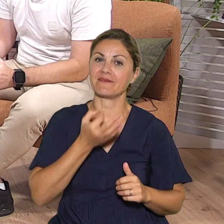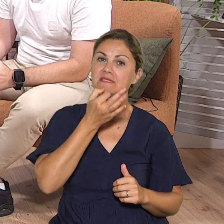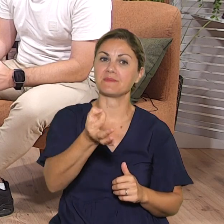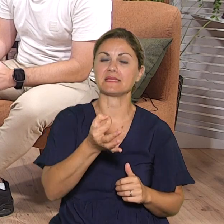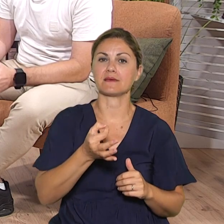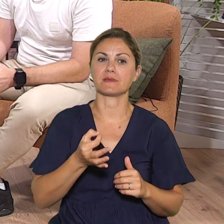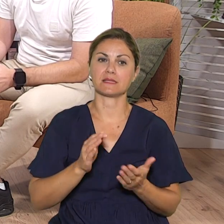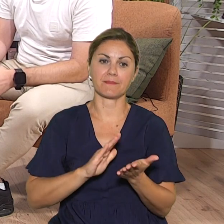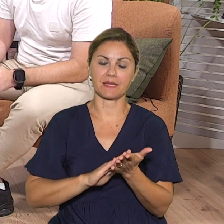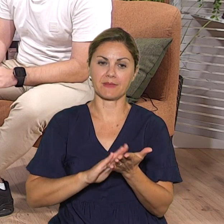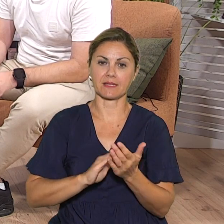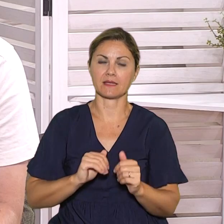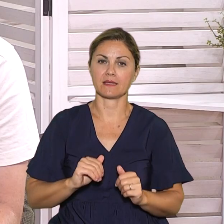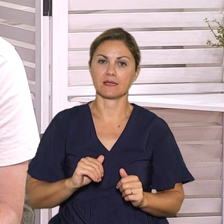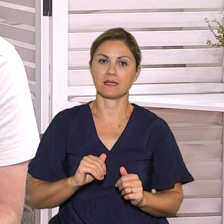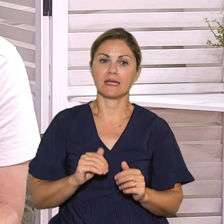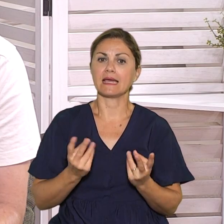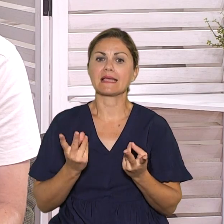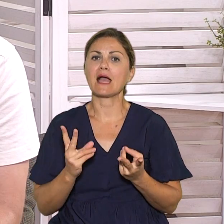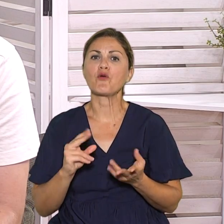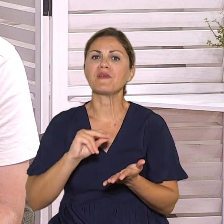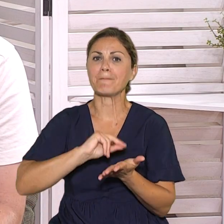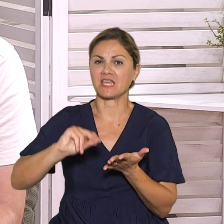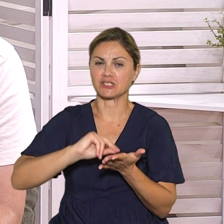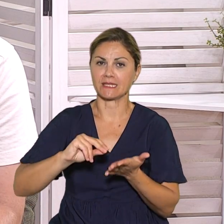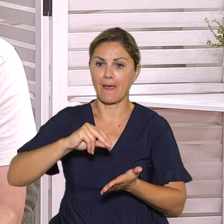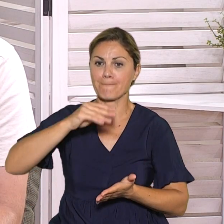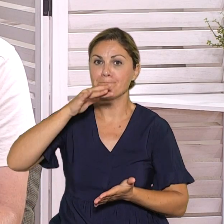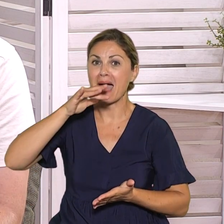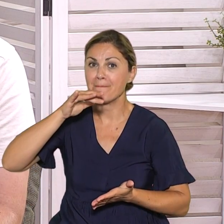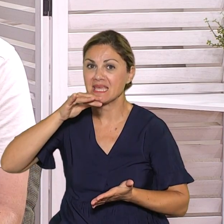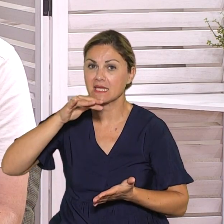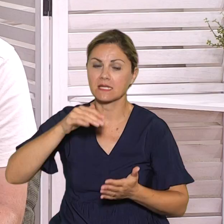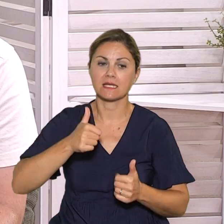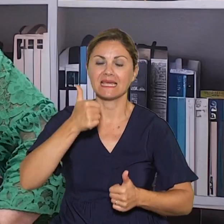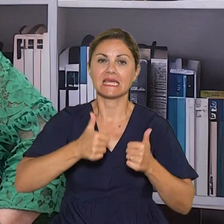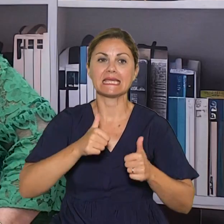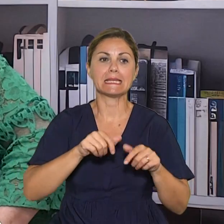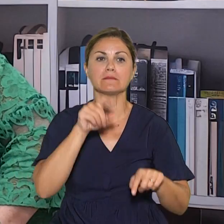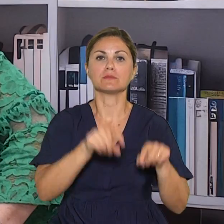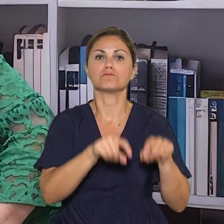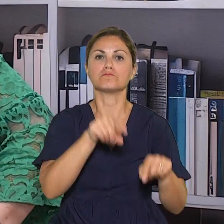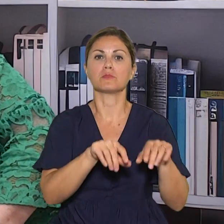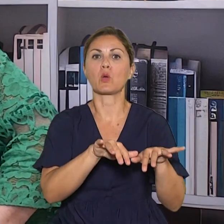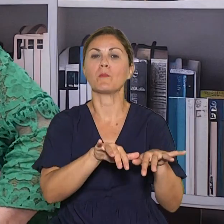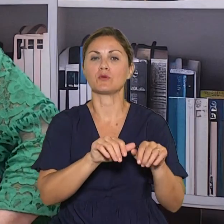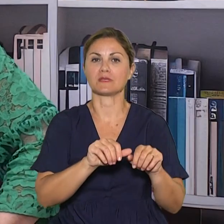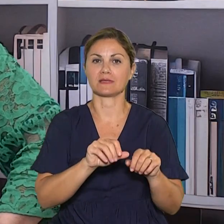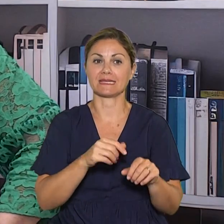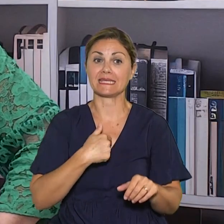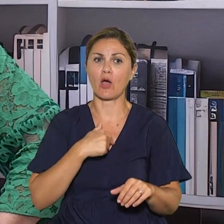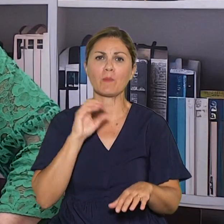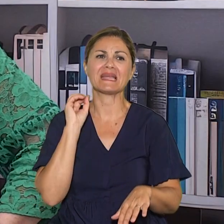Ukoliko imate zapravo u rukopisima ili češće pišete na kompjuteru, kako to izgleda? Ja to direktno na Facebook.